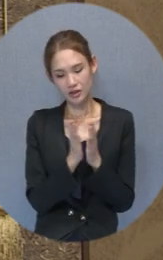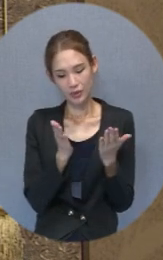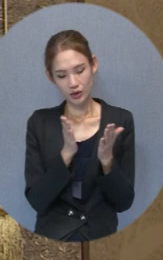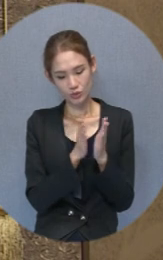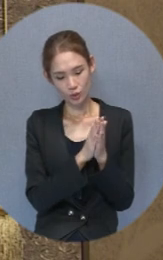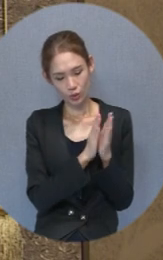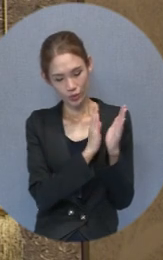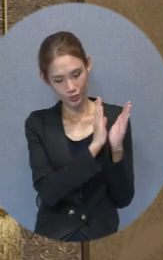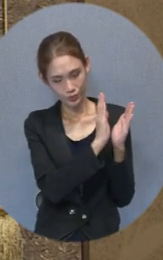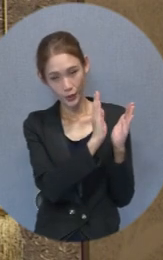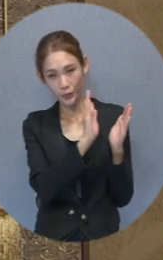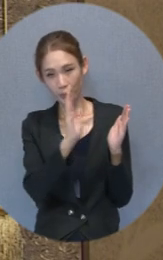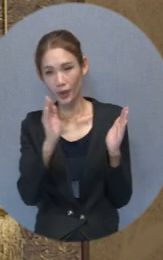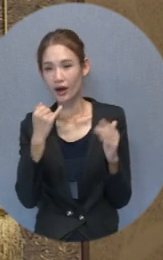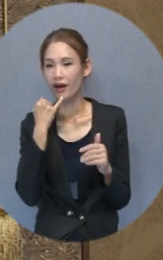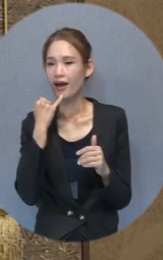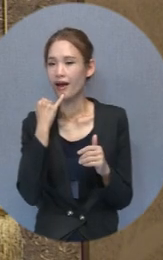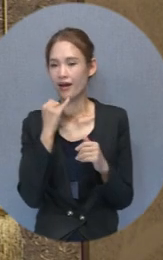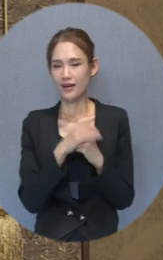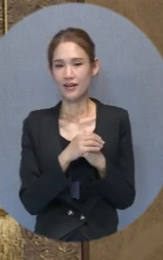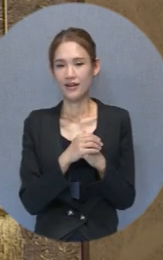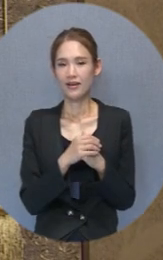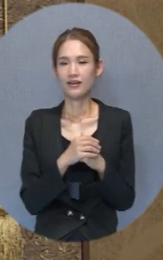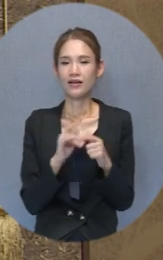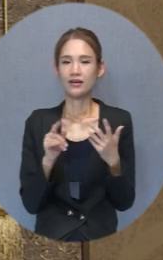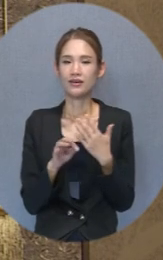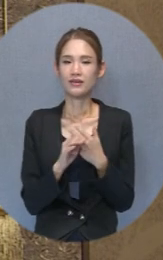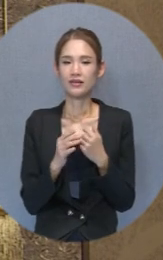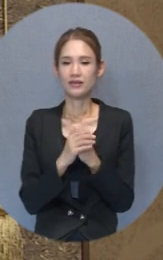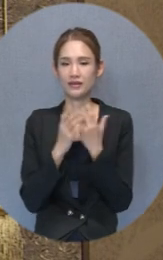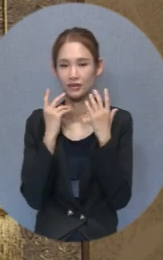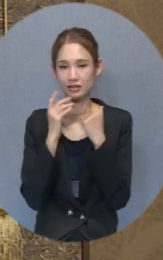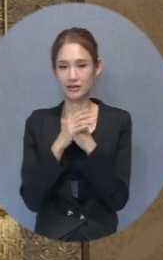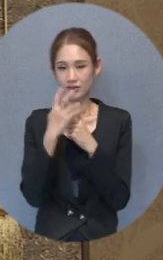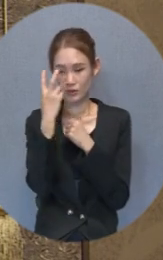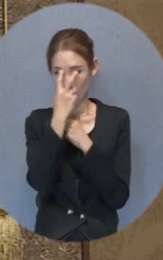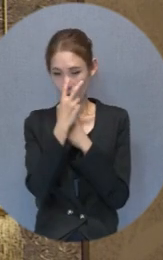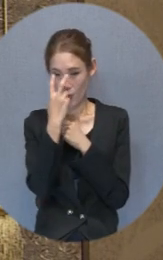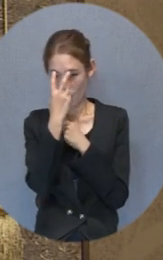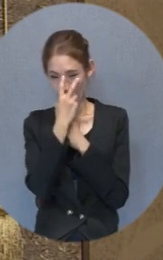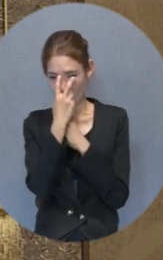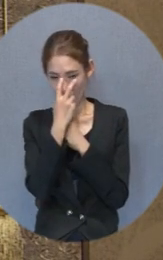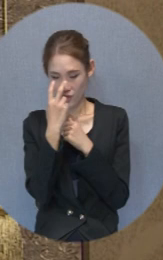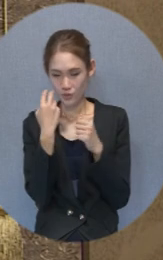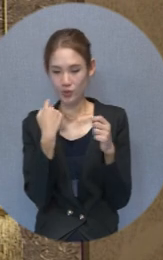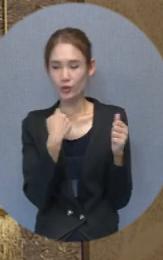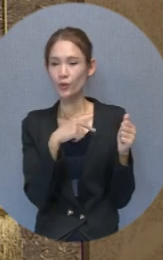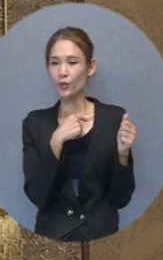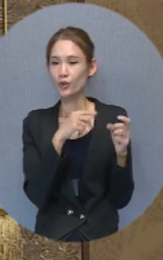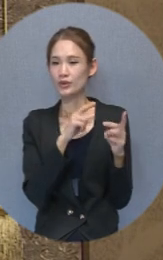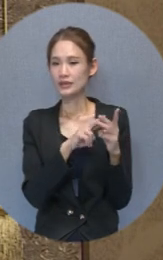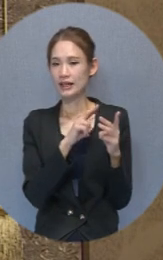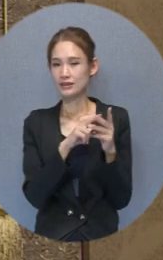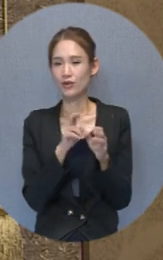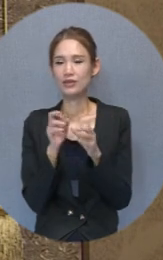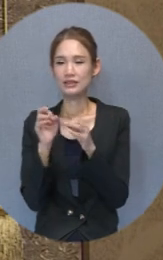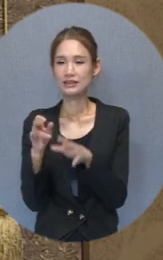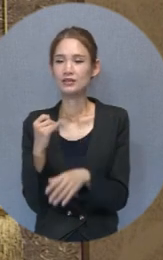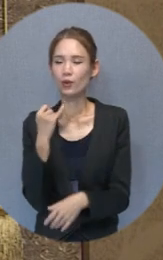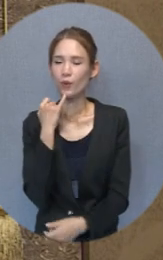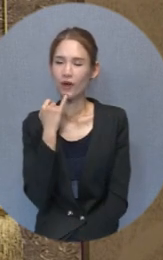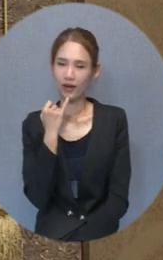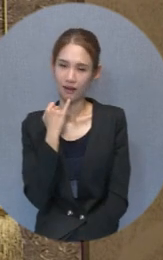비치를 하셔도 되고요. 네. 네, 아니면은 뭐 아이들이 있는 돌봄 교육센터에다가 기증을 하셔도 돼요.